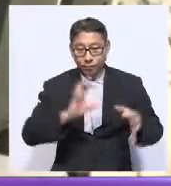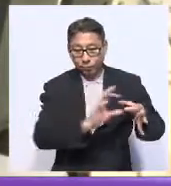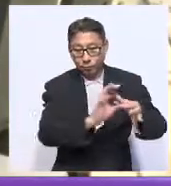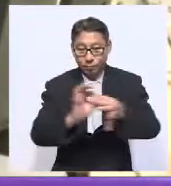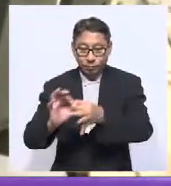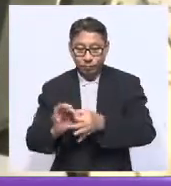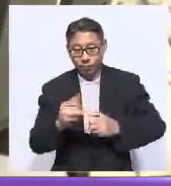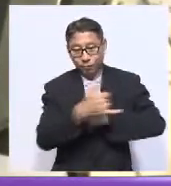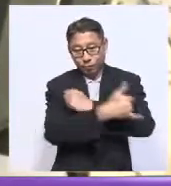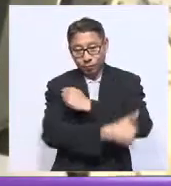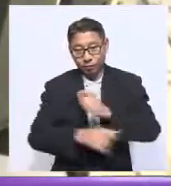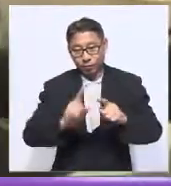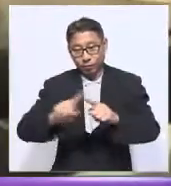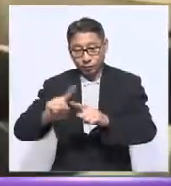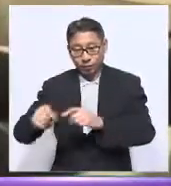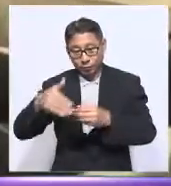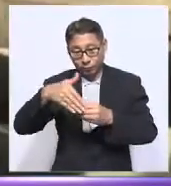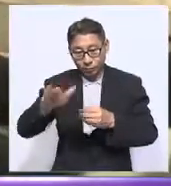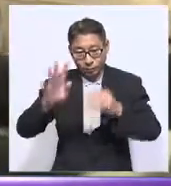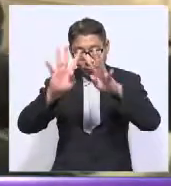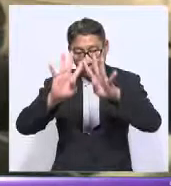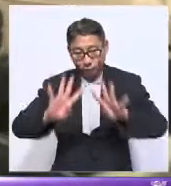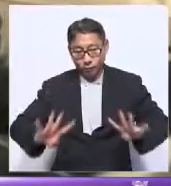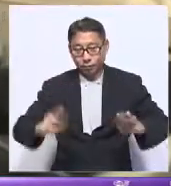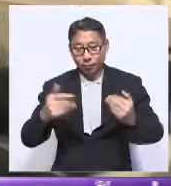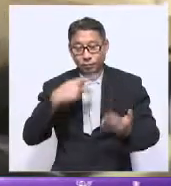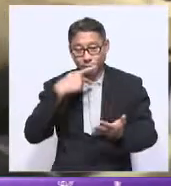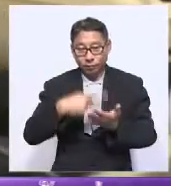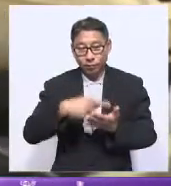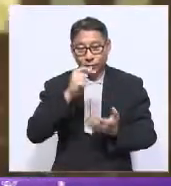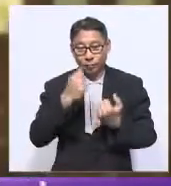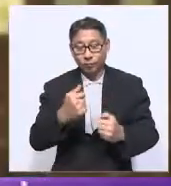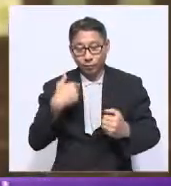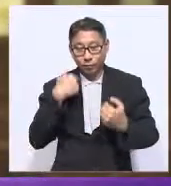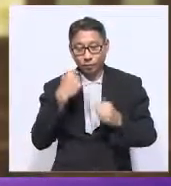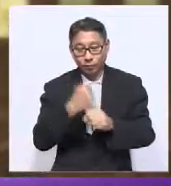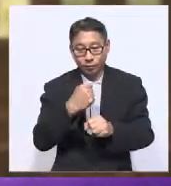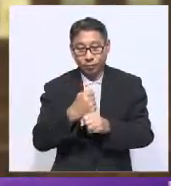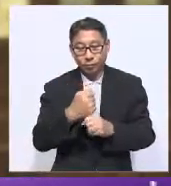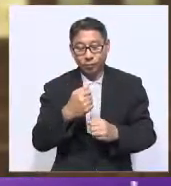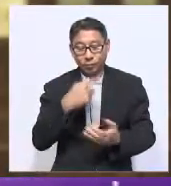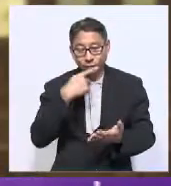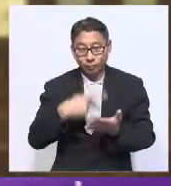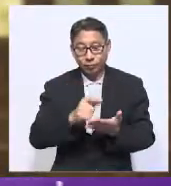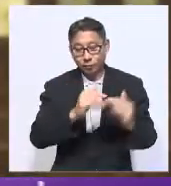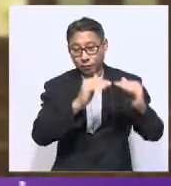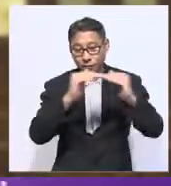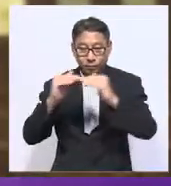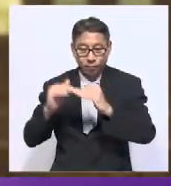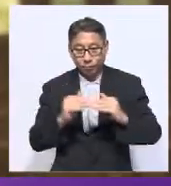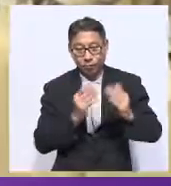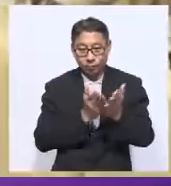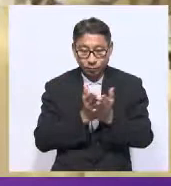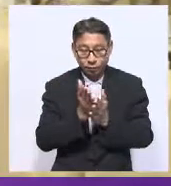กับหลายประเทศหลายกลุ่มนอกอาเซียนซึ่งก็จะเป็นประโยชน์กับอาเซียนในการเดินต่อไปด้วยกันบนผลประโยชน์ที่เท่าเทียมอย่างเป็นธร